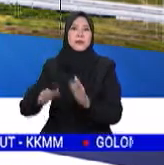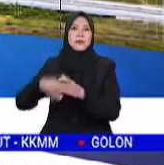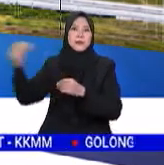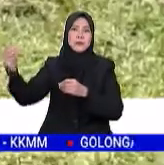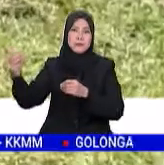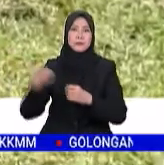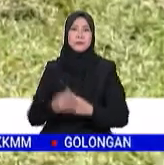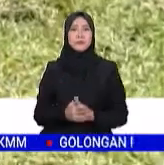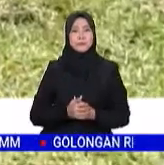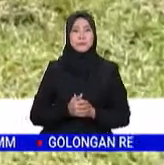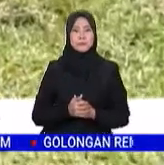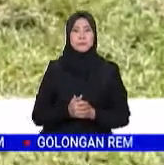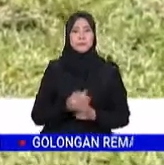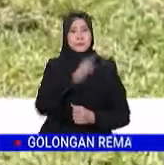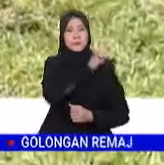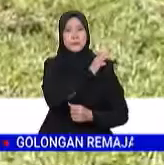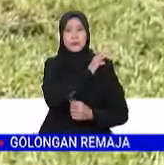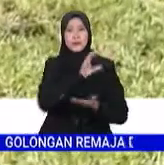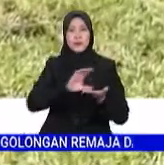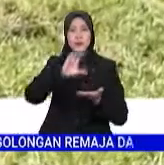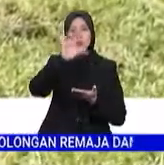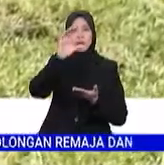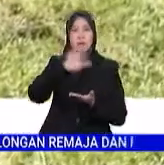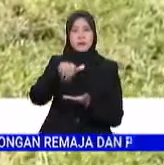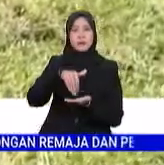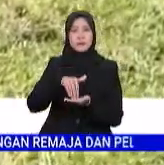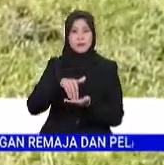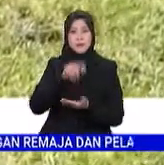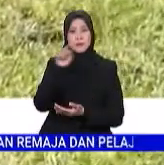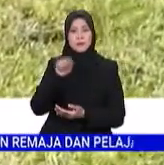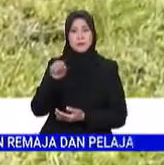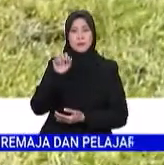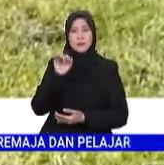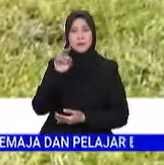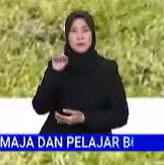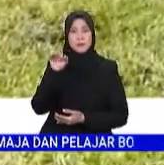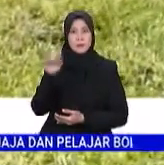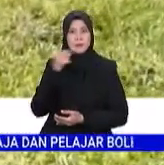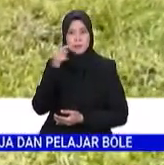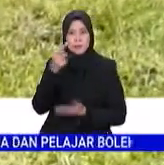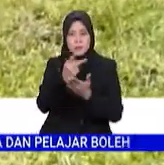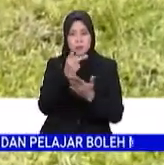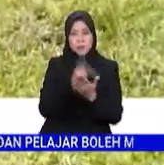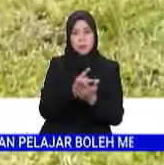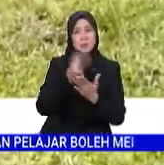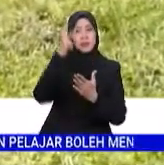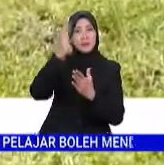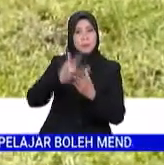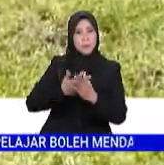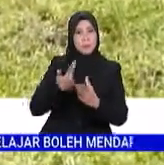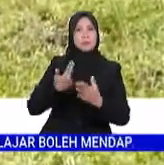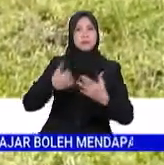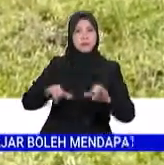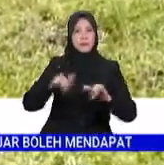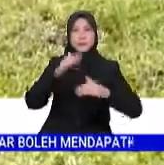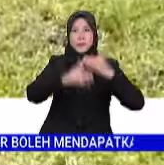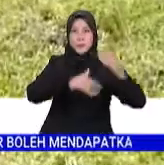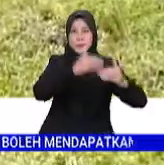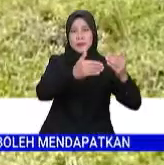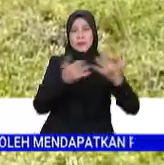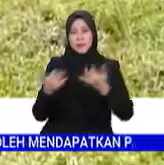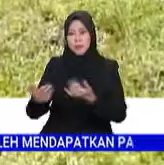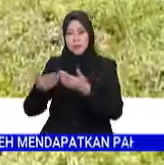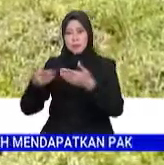asing. Pengerusi Kolej Ketengah Zaidi Muda berkata kursus selama 3 bulan tersebut sedang berjalan dan masih